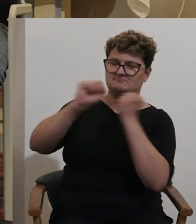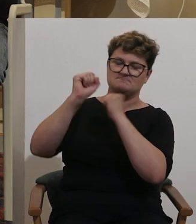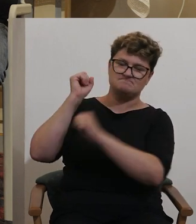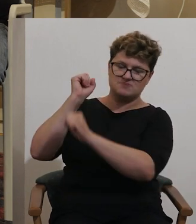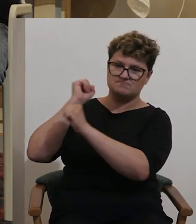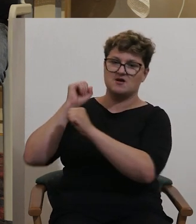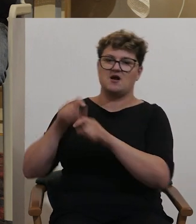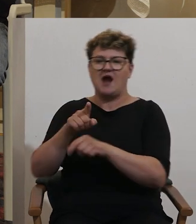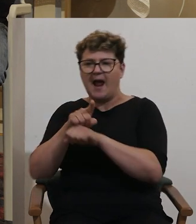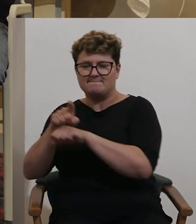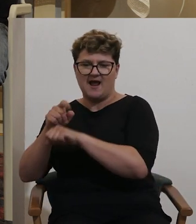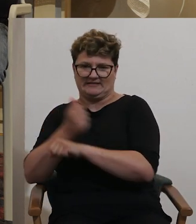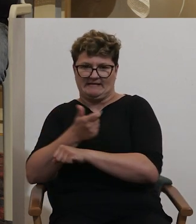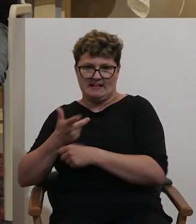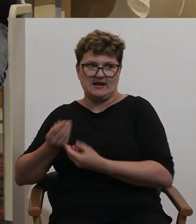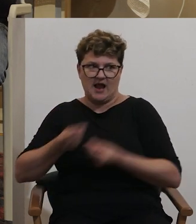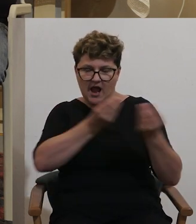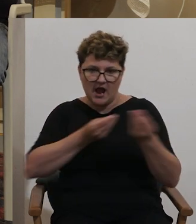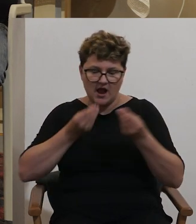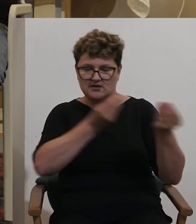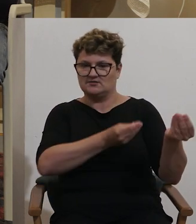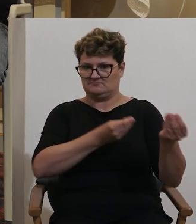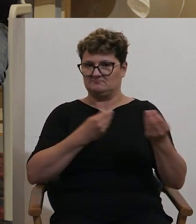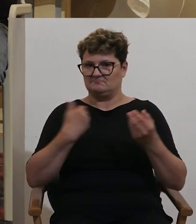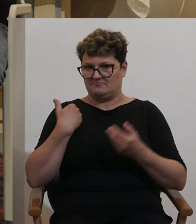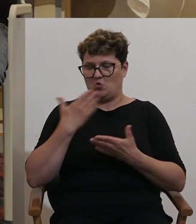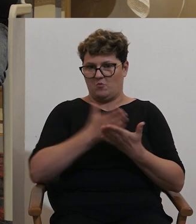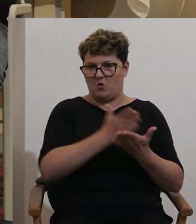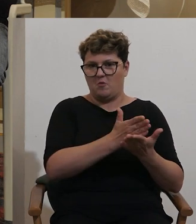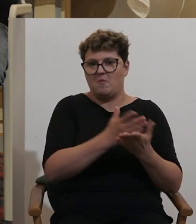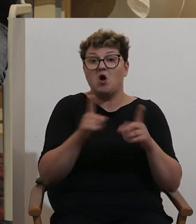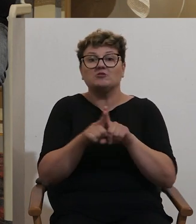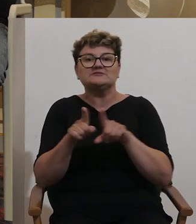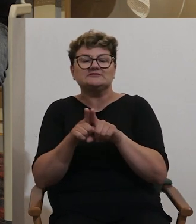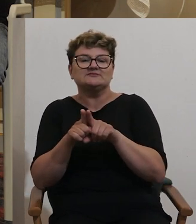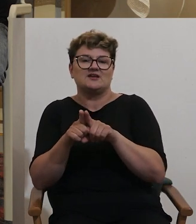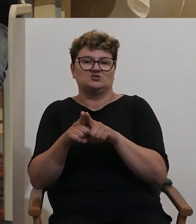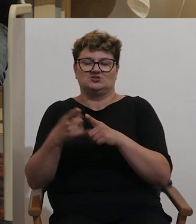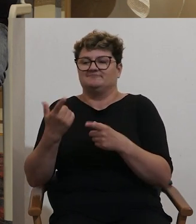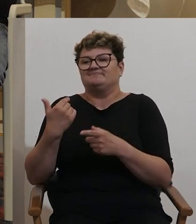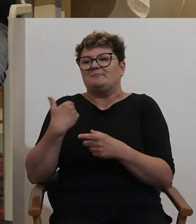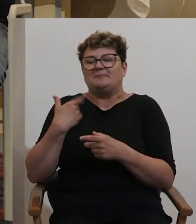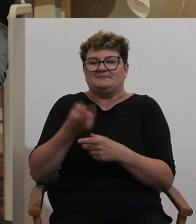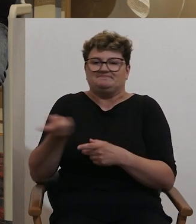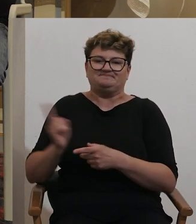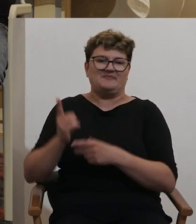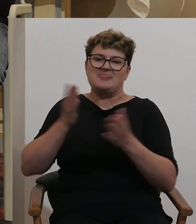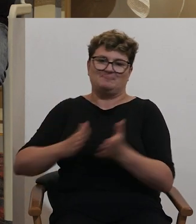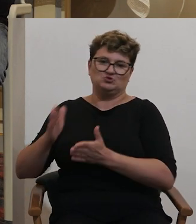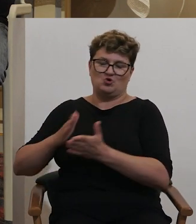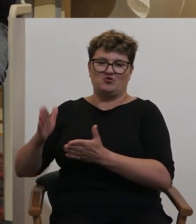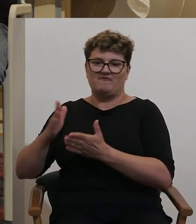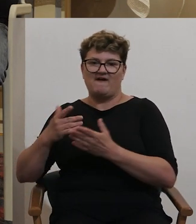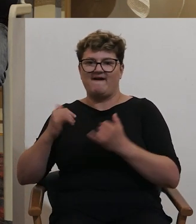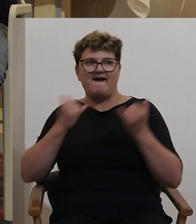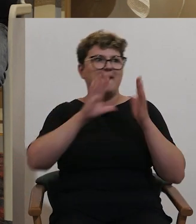kilka armatek przeciwpancernych się tam znalazło, a z drugiej strony byli kompletnie nieprzygotowani do